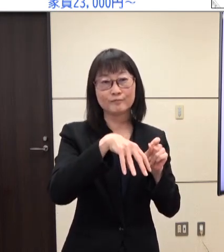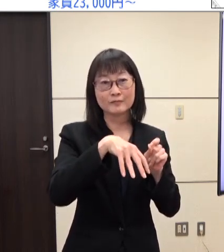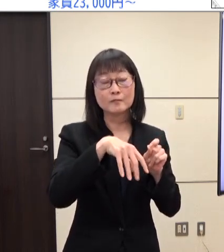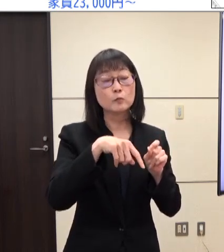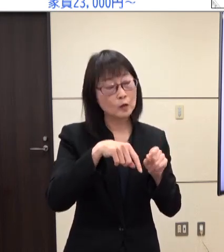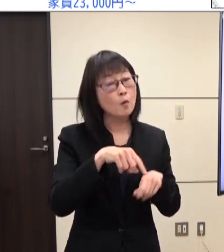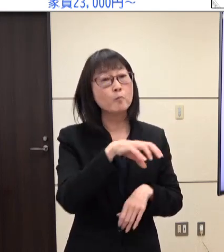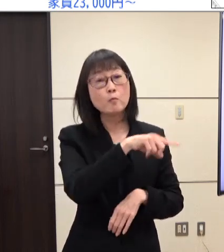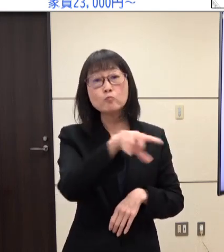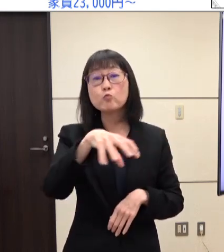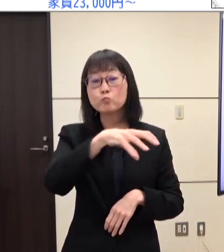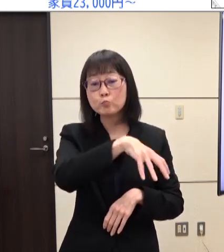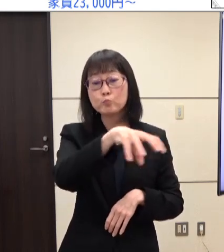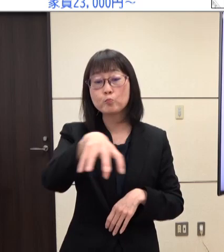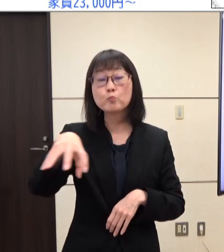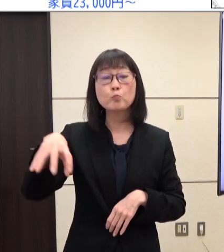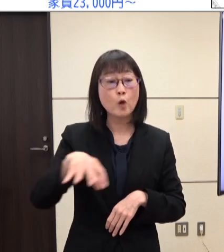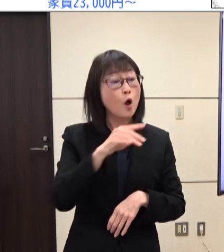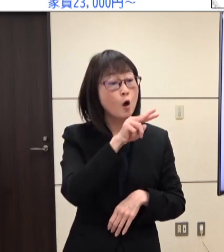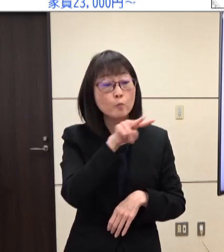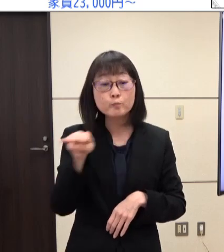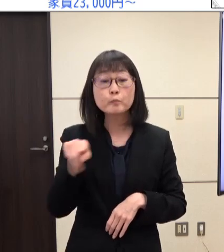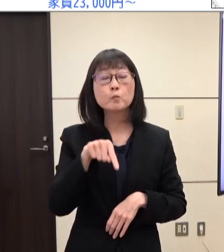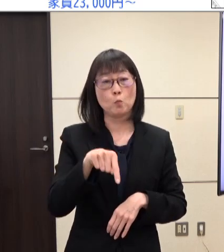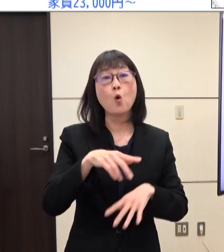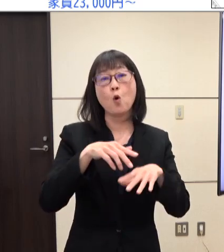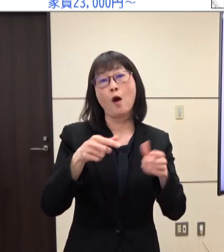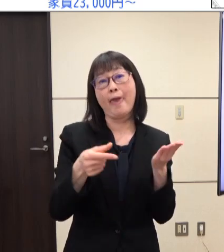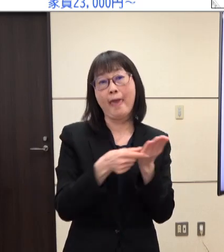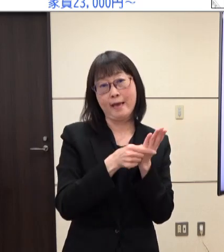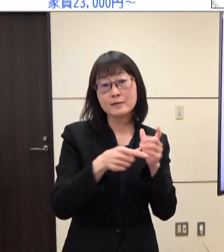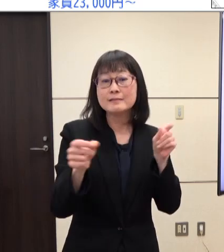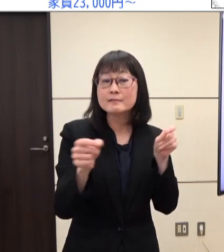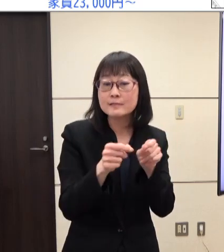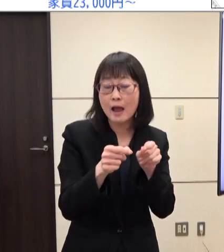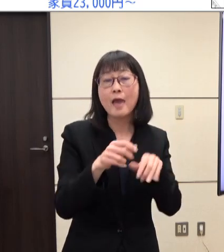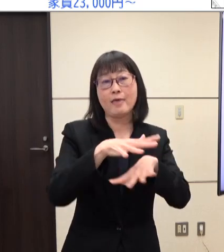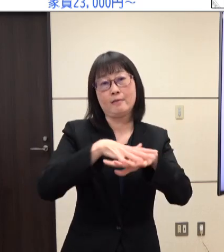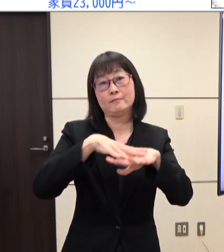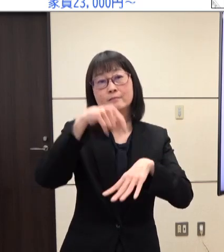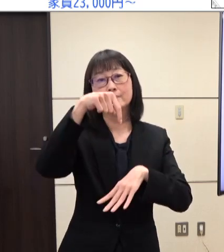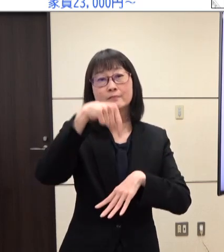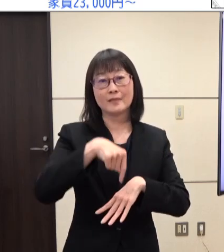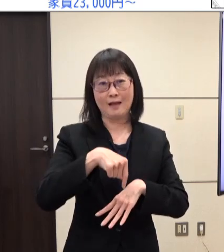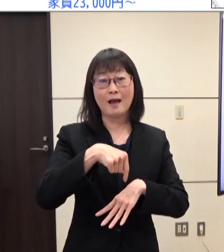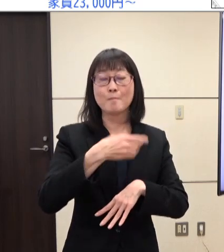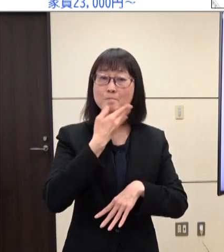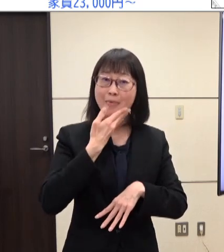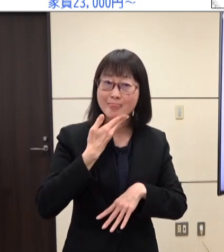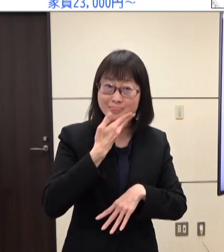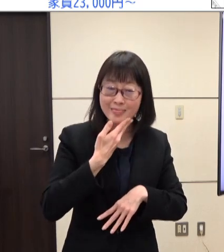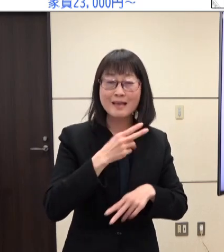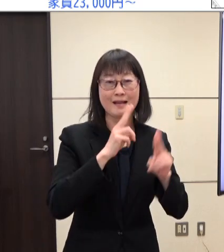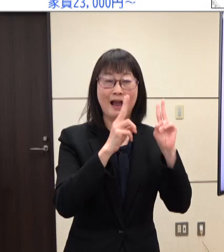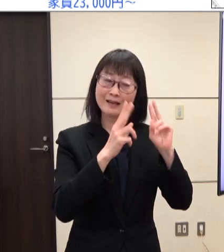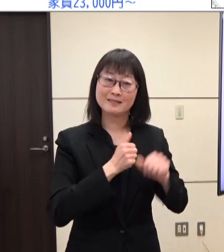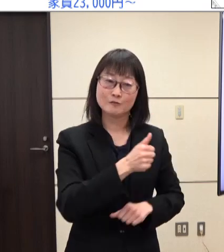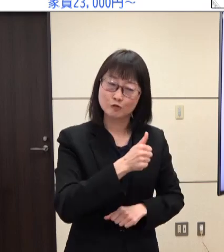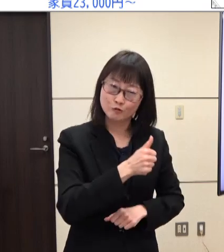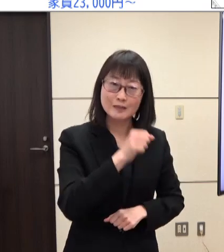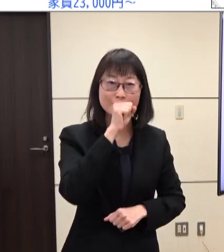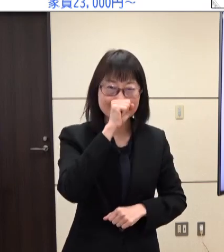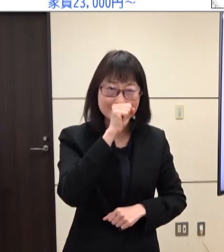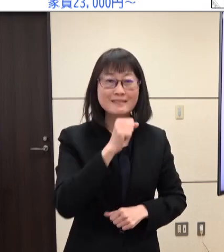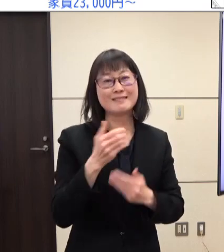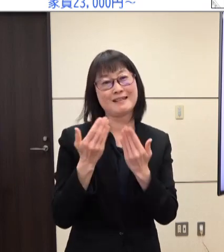で駅を利用したり、あるいは街中の会社に通勤するには便利ですし、まあ、学